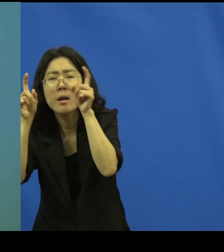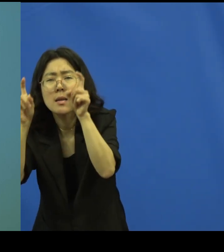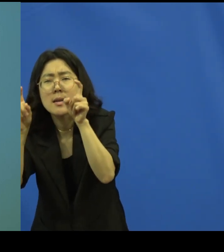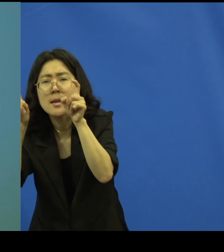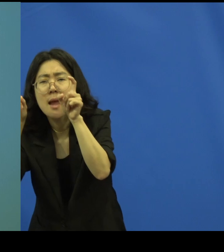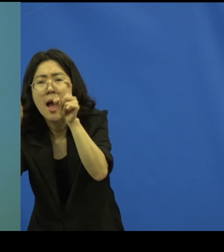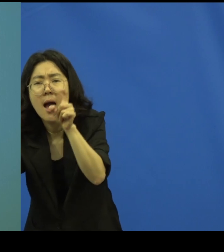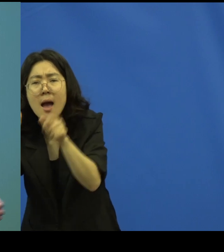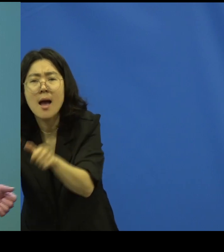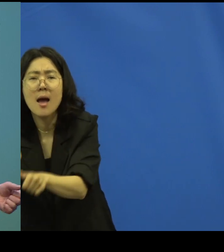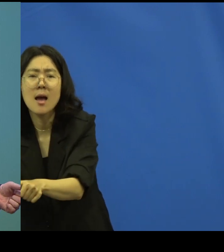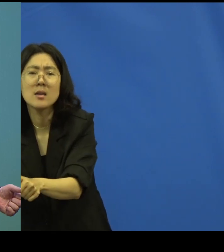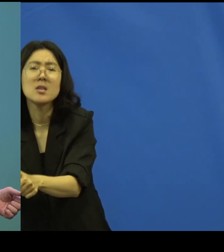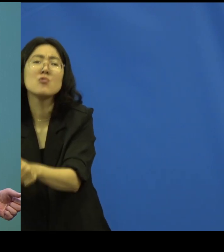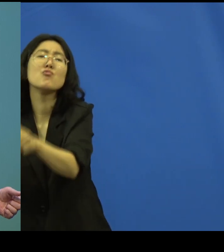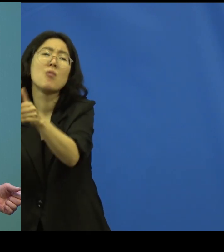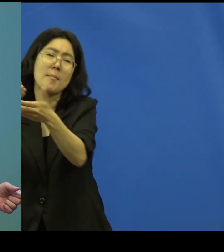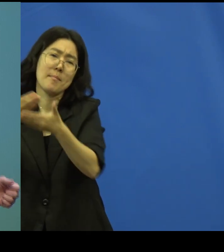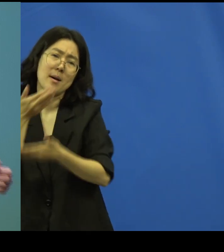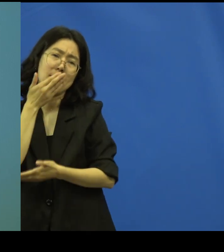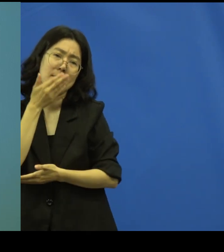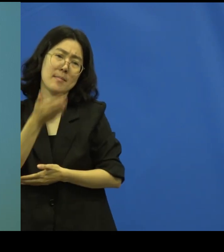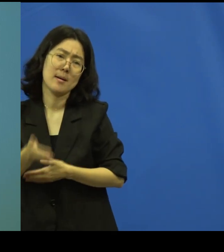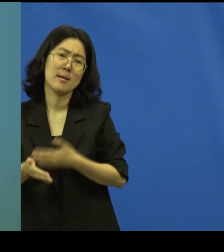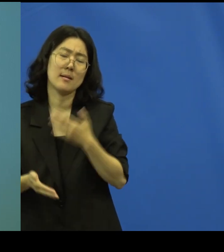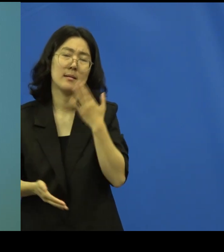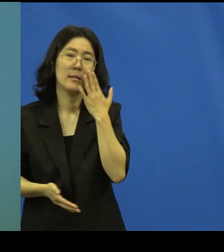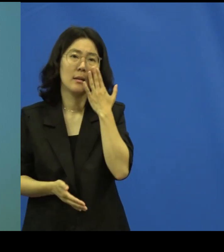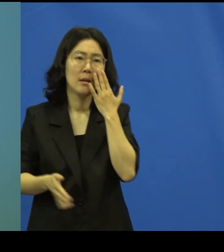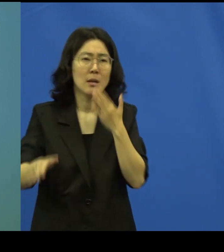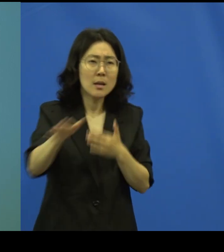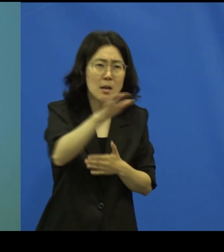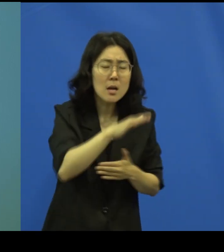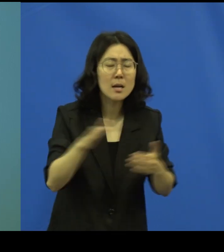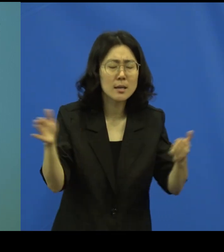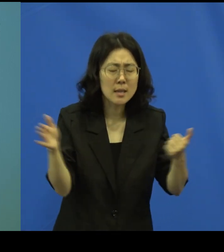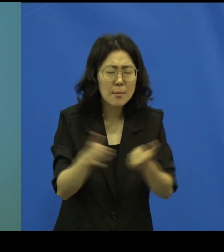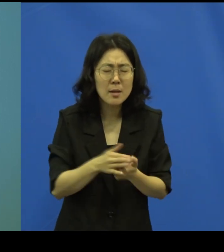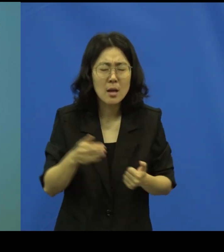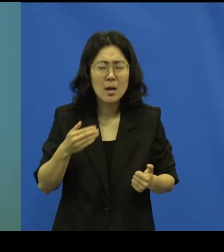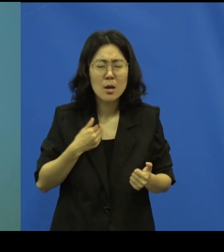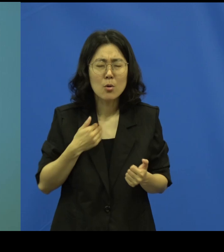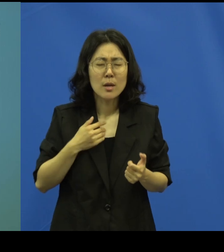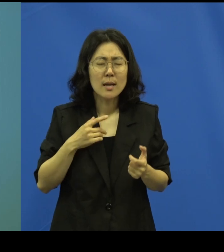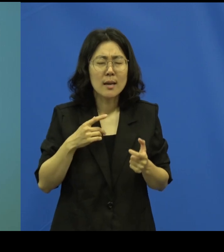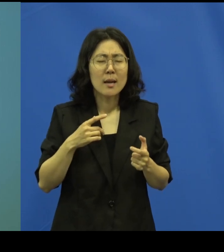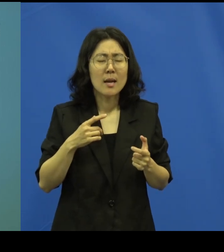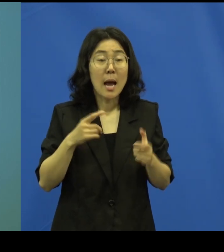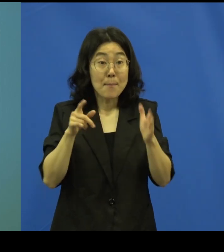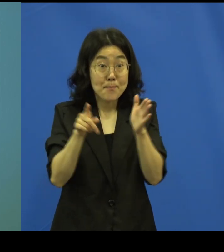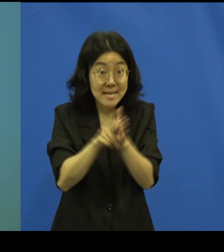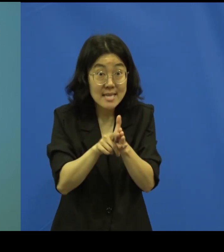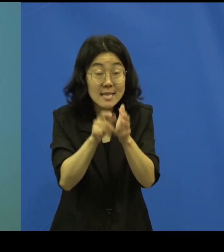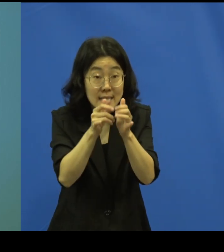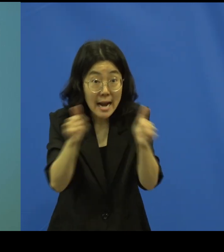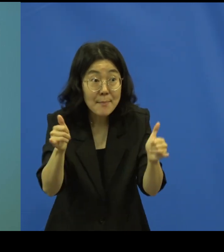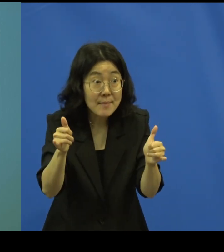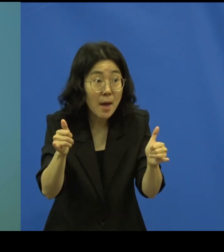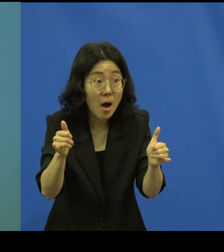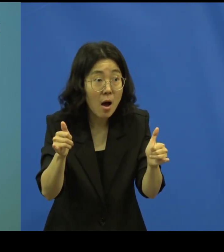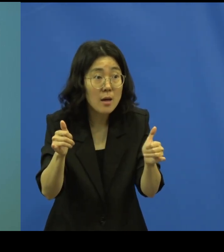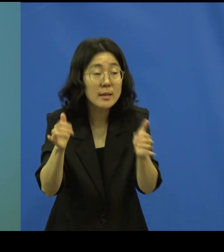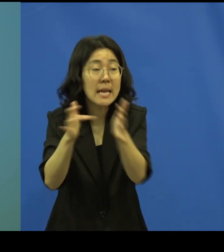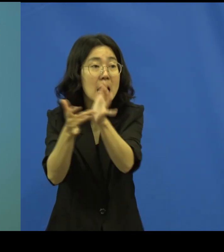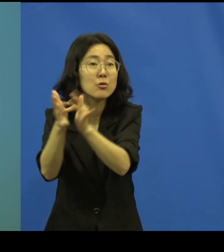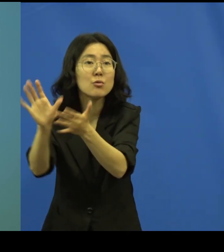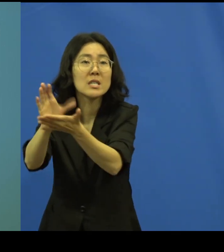사자같이 용맹스럽고 힘을 가진 이미지보다 어린 양처럼 당하고 끌려다니는 이미지가 그리스도인의